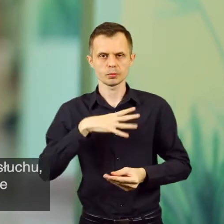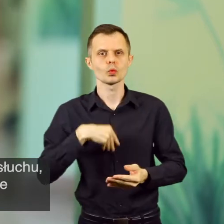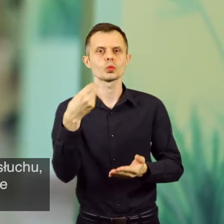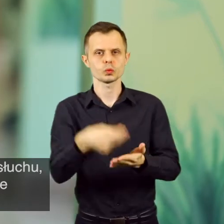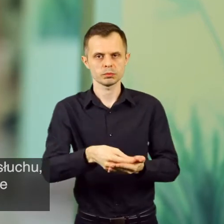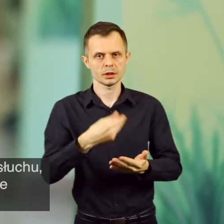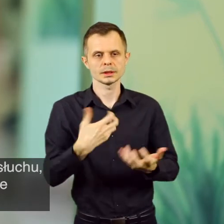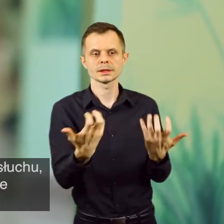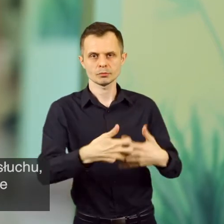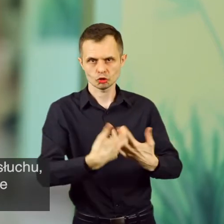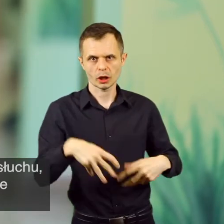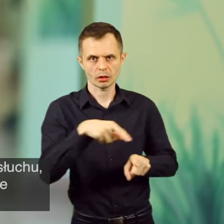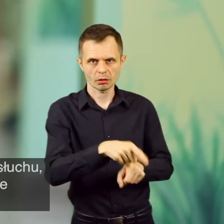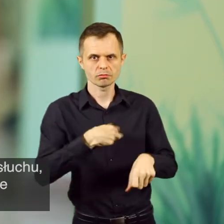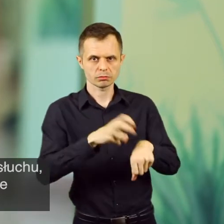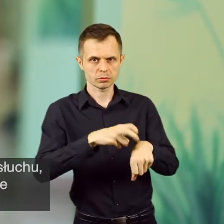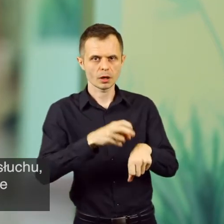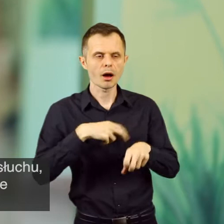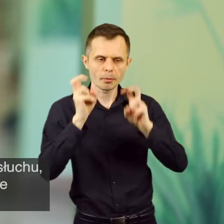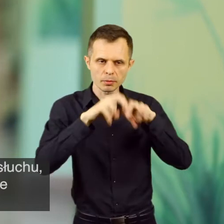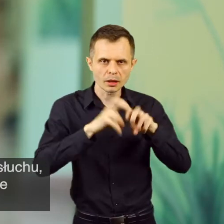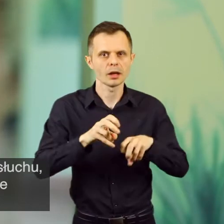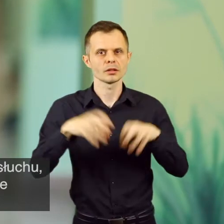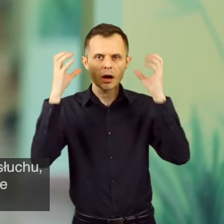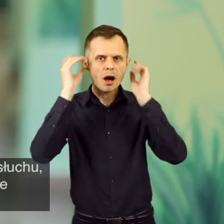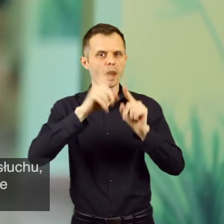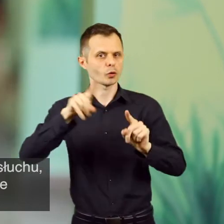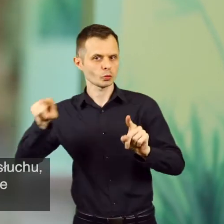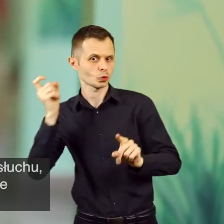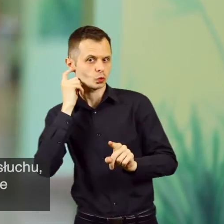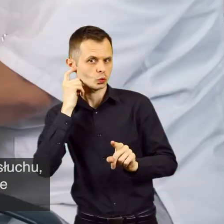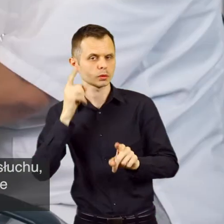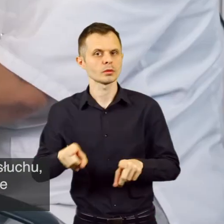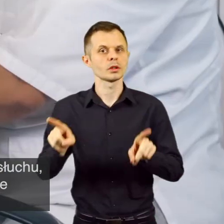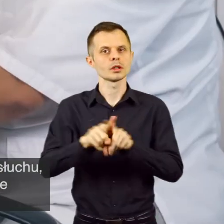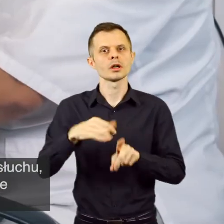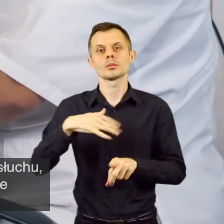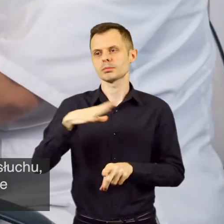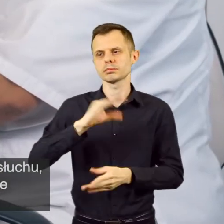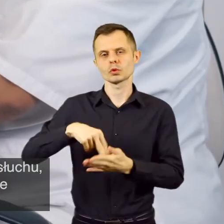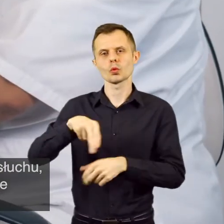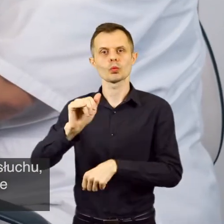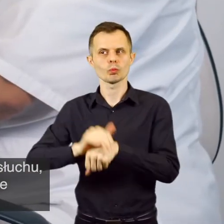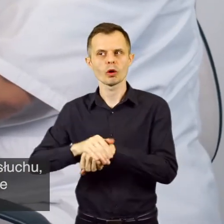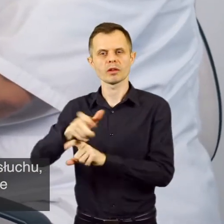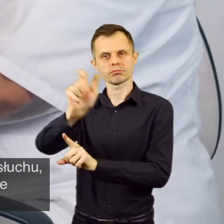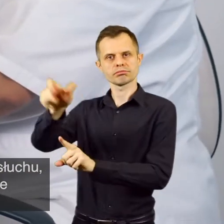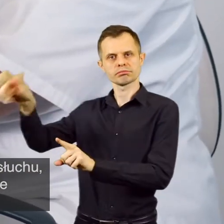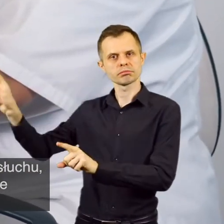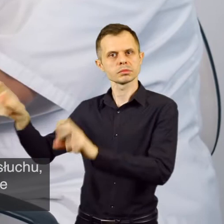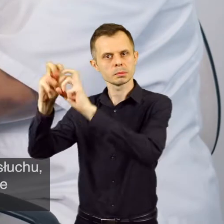zakupiliśmy sprzęt do badań audiometrycznych słuchu, podjęliśmy umowę z badaczami,